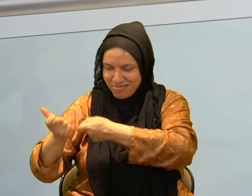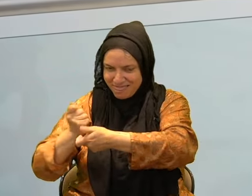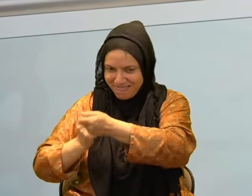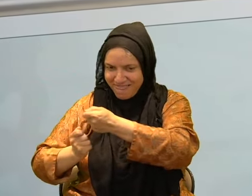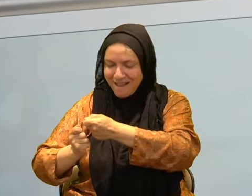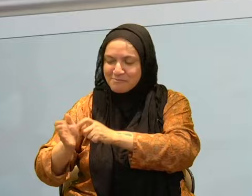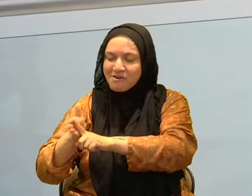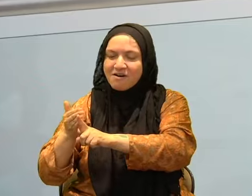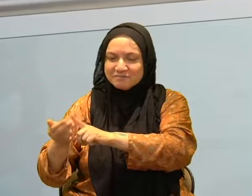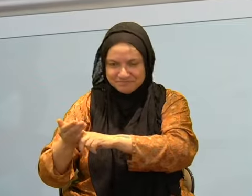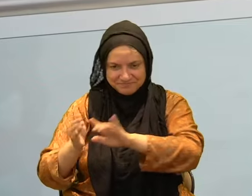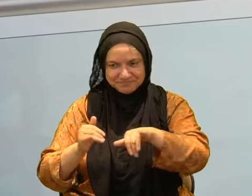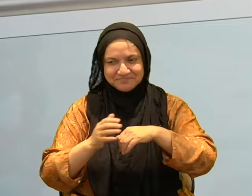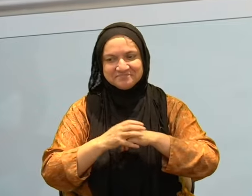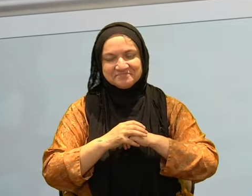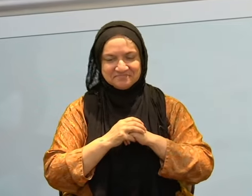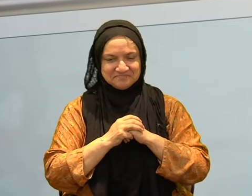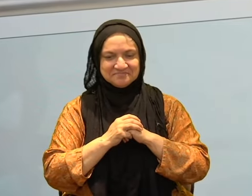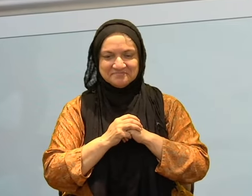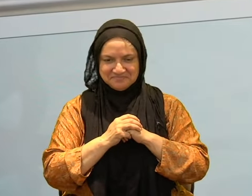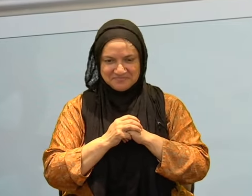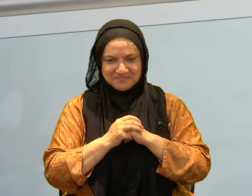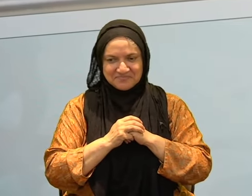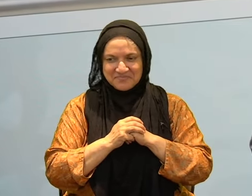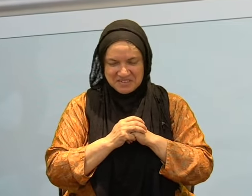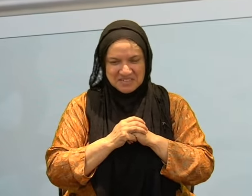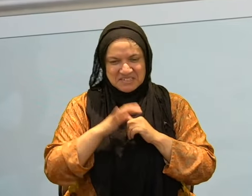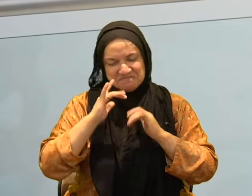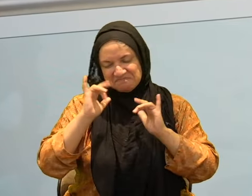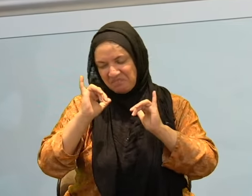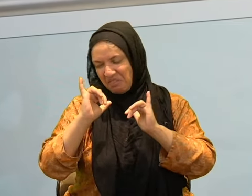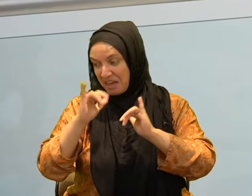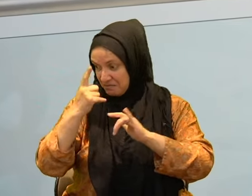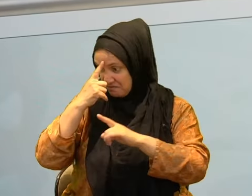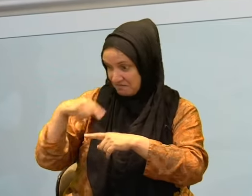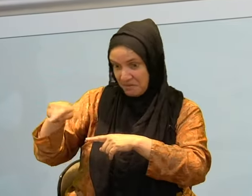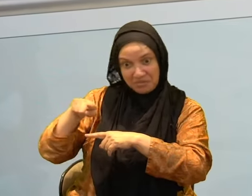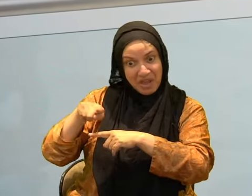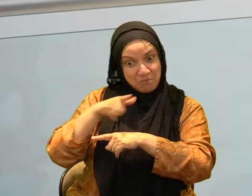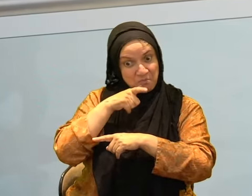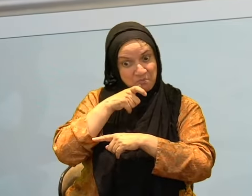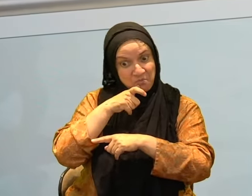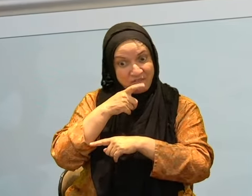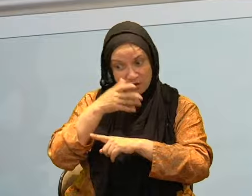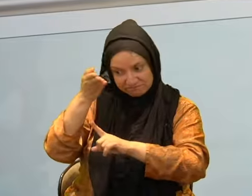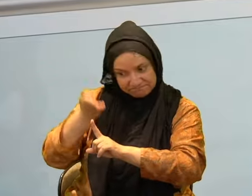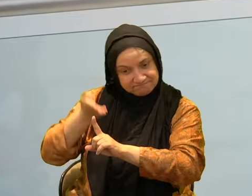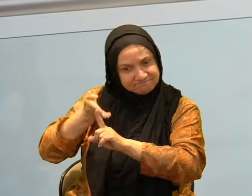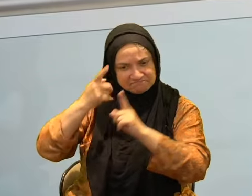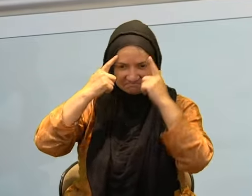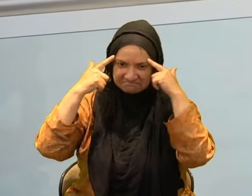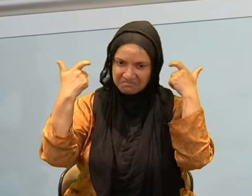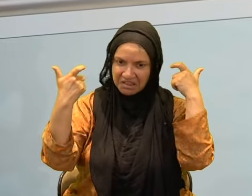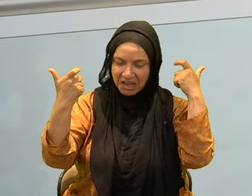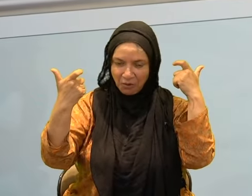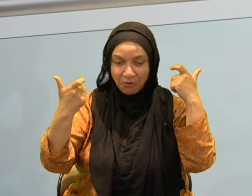angry anymore. That's خُطُوَاتُ الشَّيْطَانِ. Take you to a bigger step. Yeah, I meant what I said. I'm not that